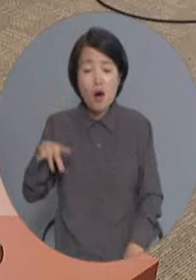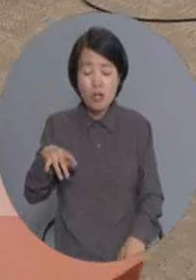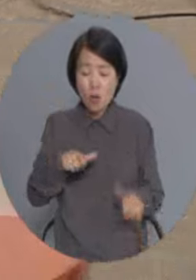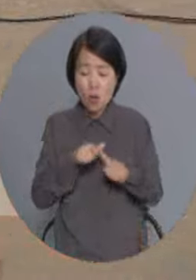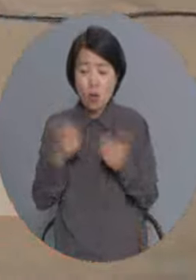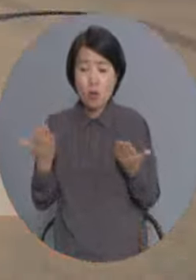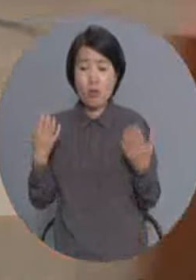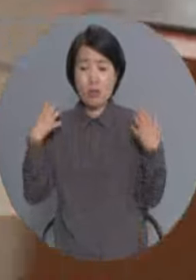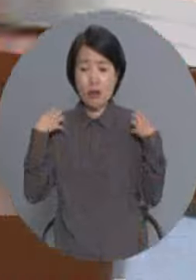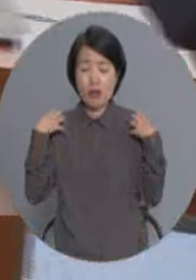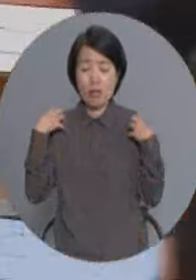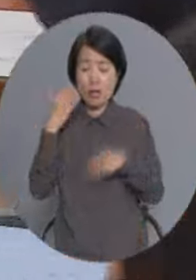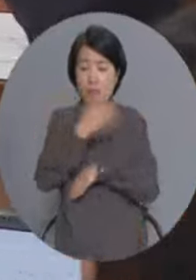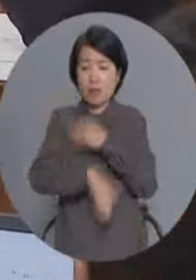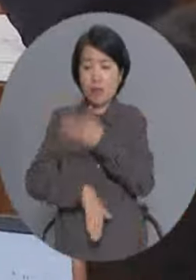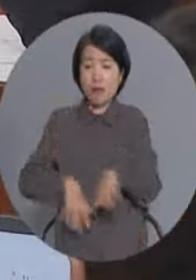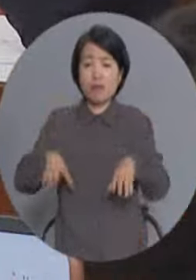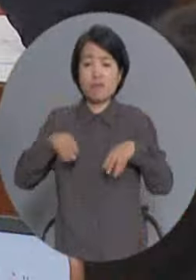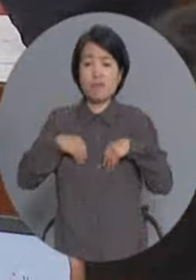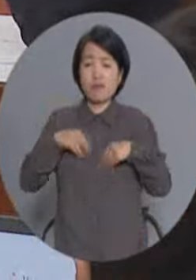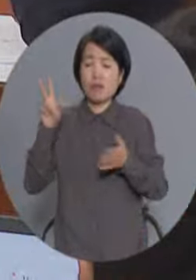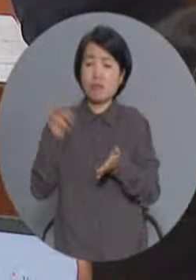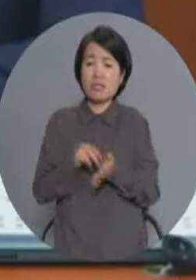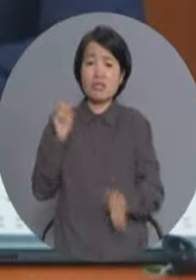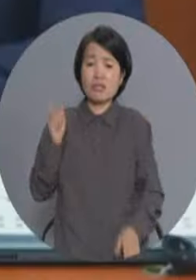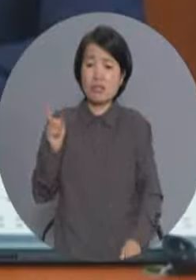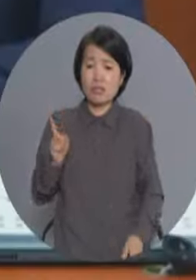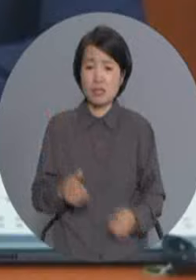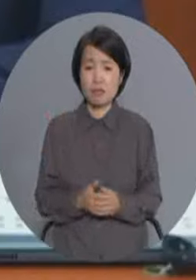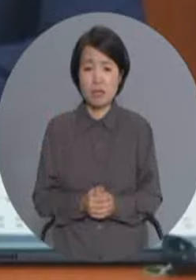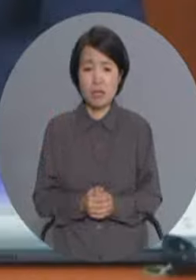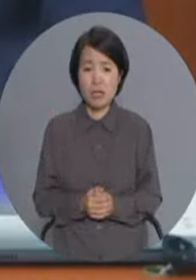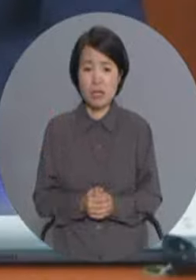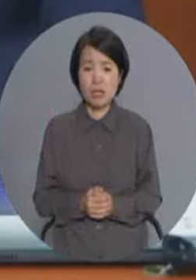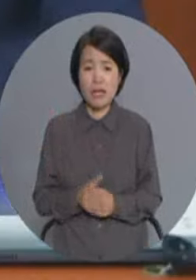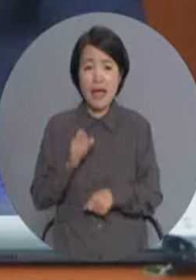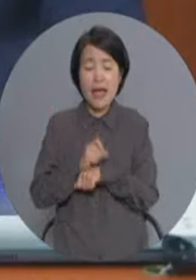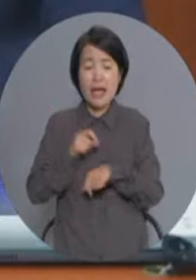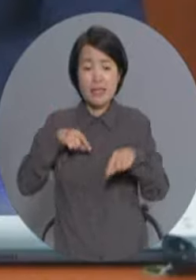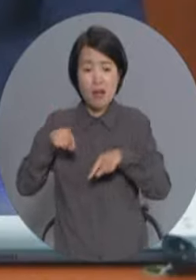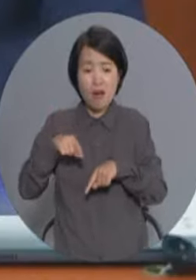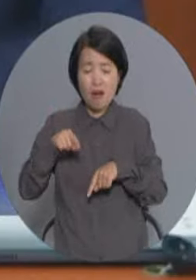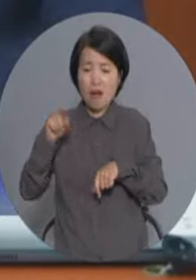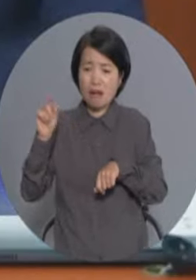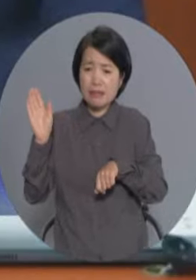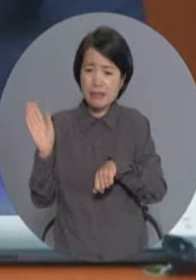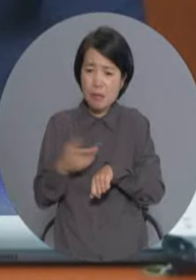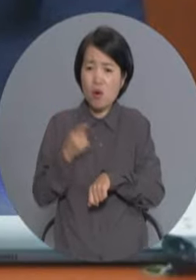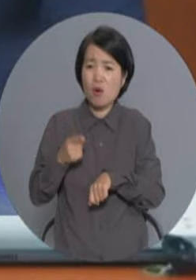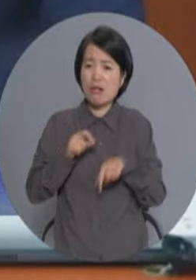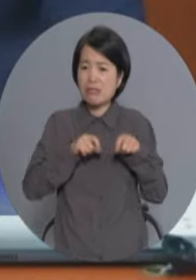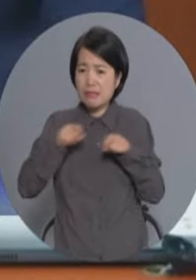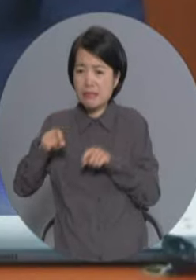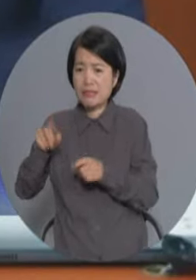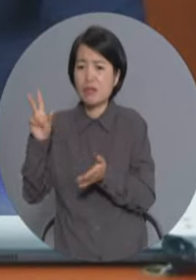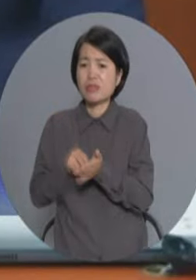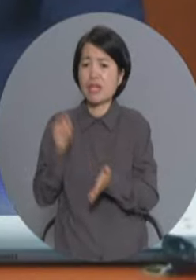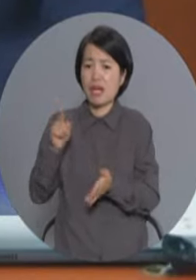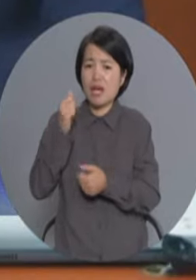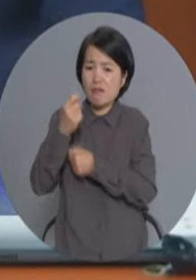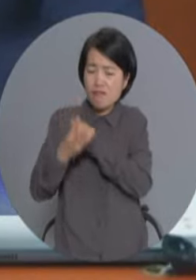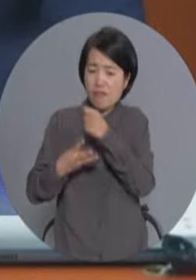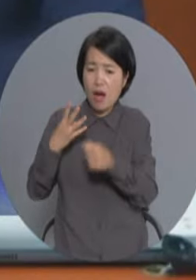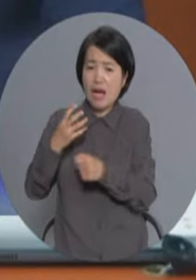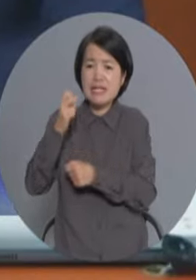정작 손놓고 있다는 지적이 제기됐습니다 장 행정에 대해서 지금 지적하는 겁니다 수년 동안